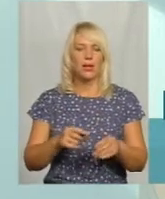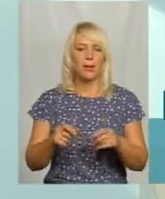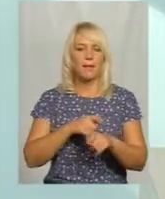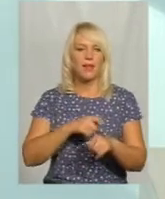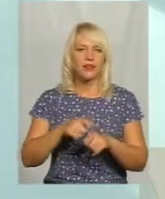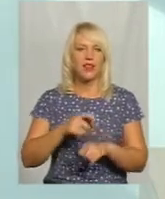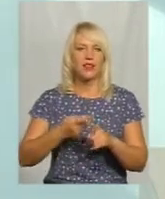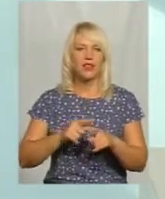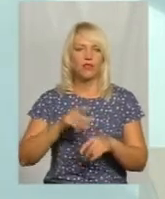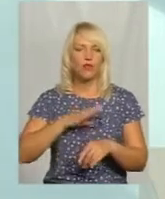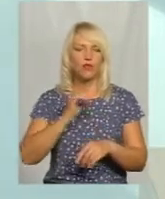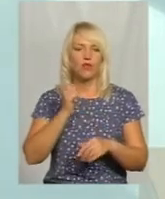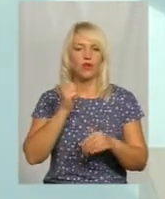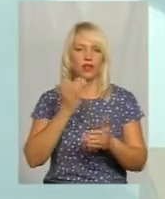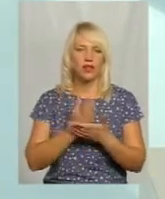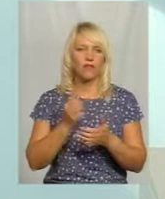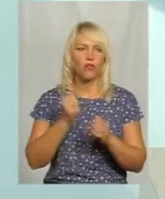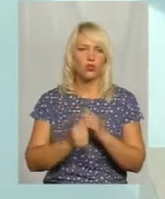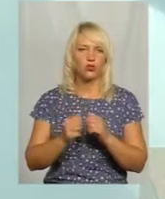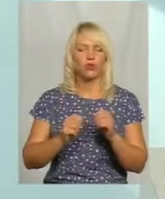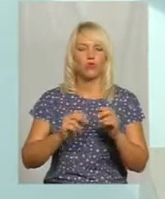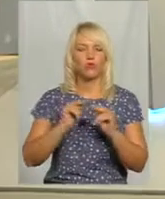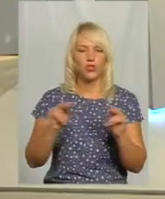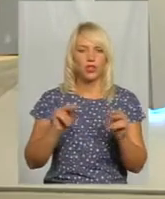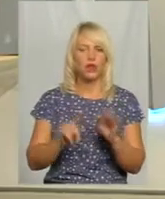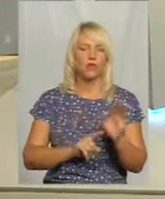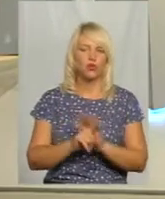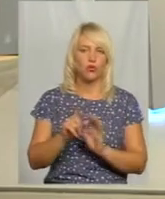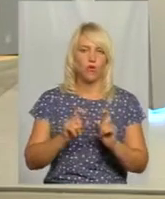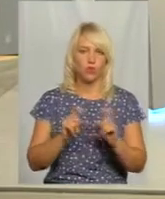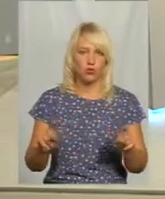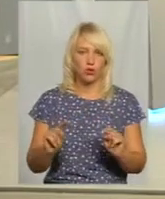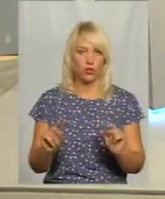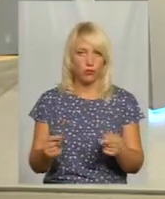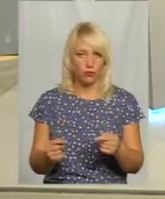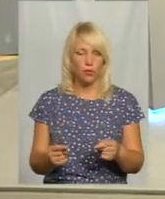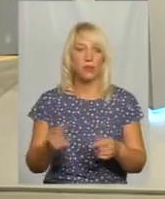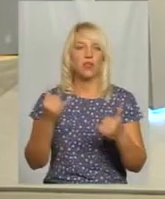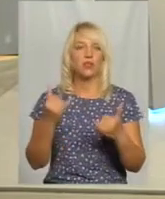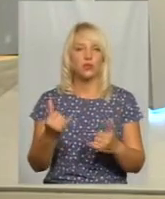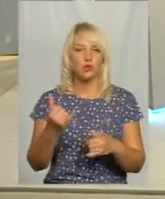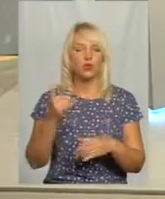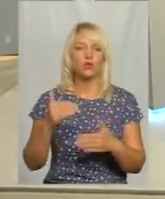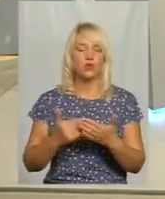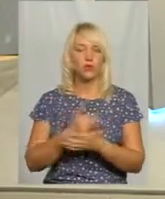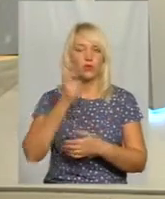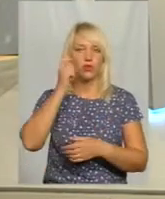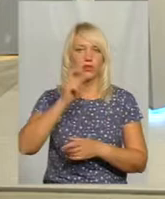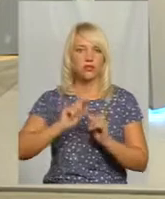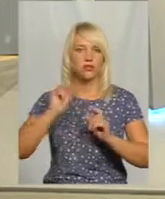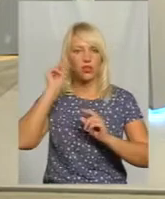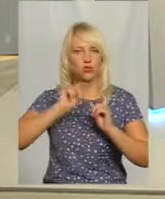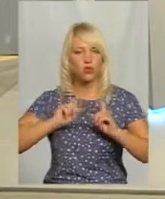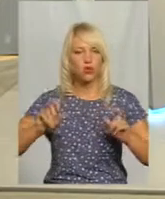був і є в кожного, звичайно, вчителя початкової школи. Тому сьогодні у новій українській школі